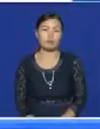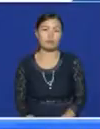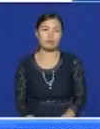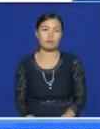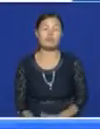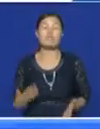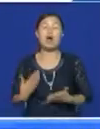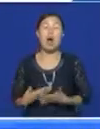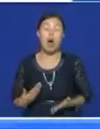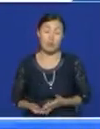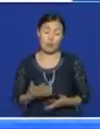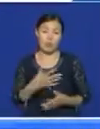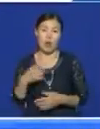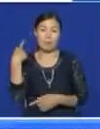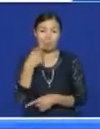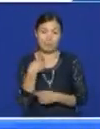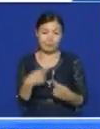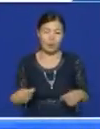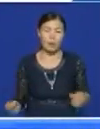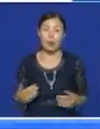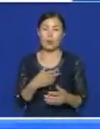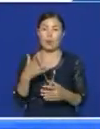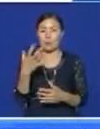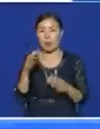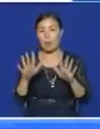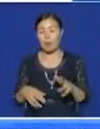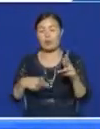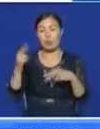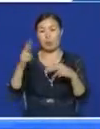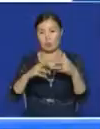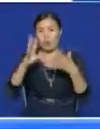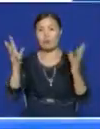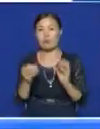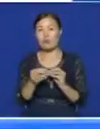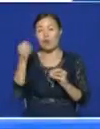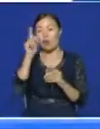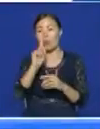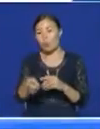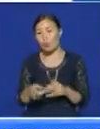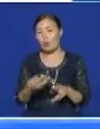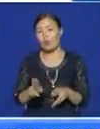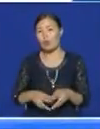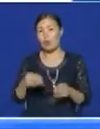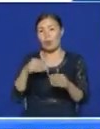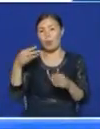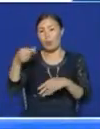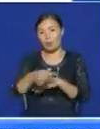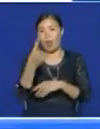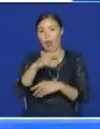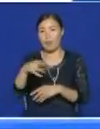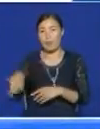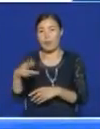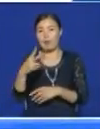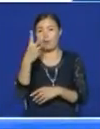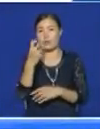К примеру, предприниматель, который построит общежитие на 500 мест и сдаст в эксплуатацию в течение года, государство ему выплатит 1